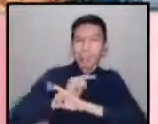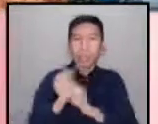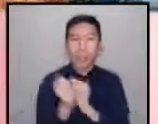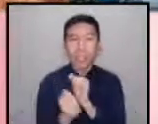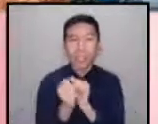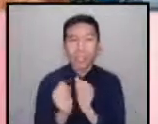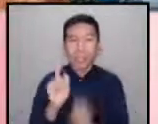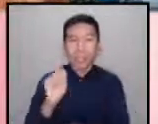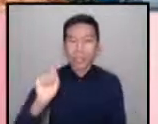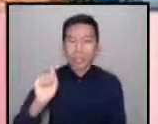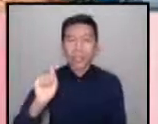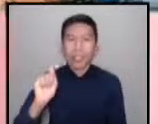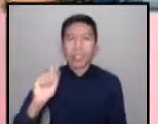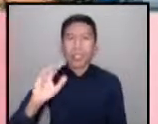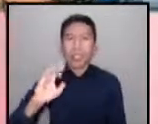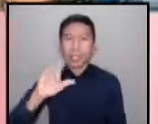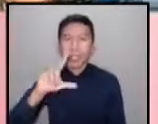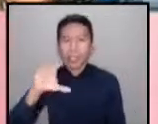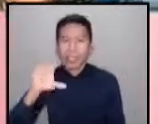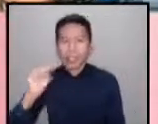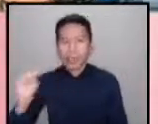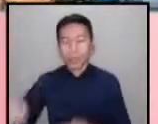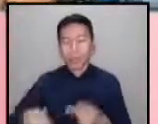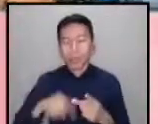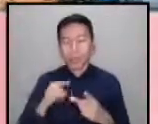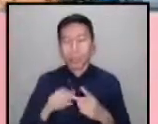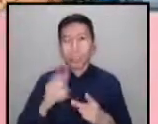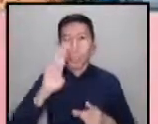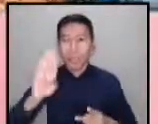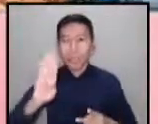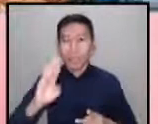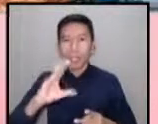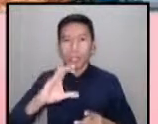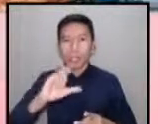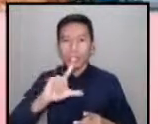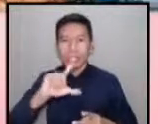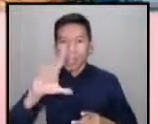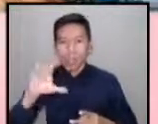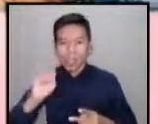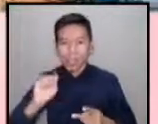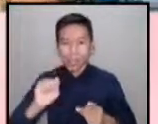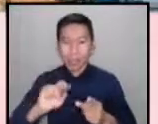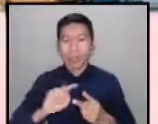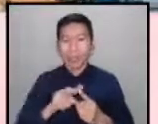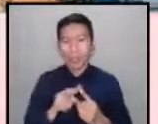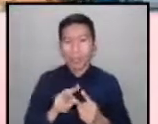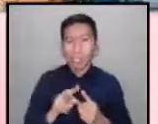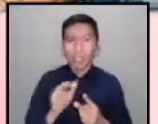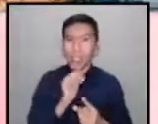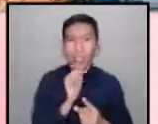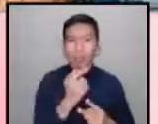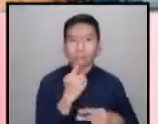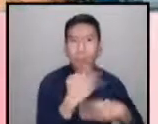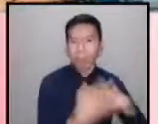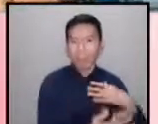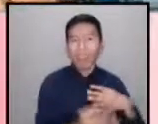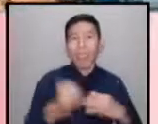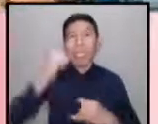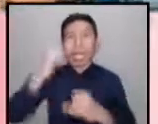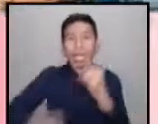mga B cells na naririnig ninyo, 'di ba? Hindi na yung mga dugo natin, mga white blood cells. So